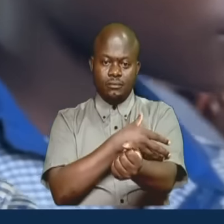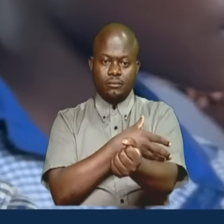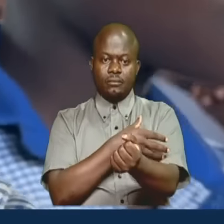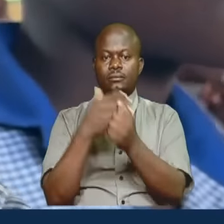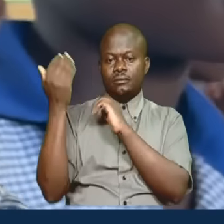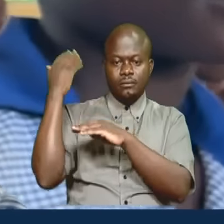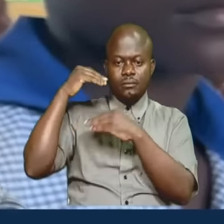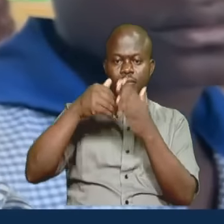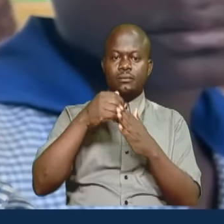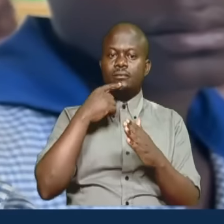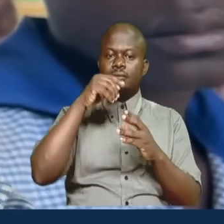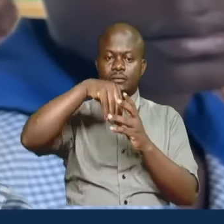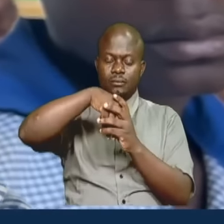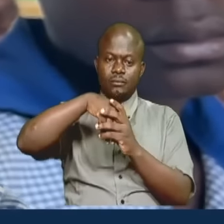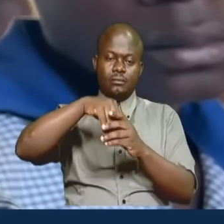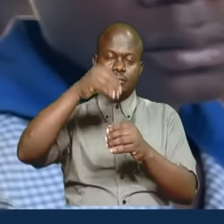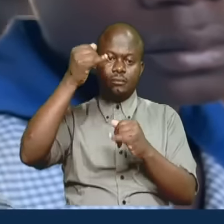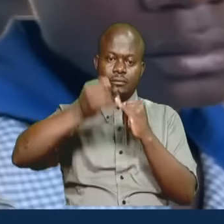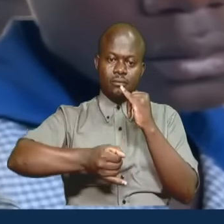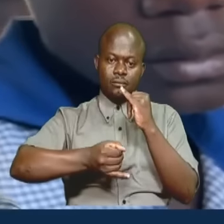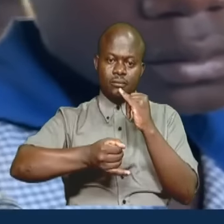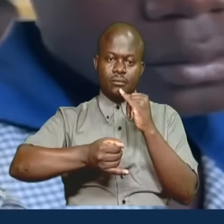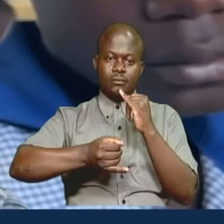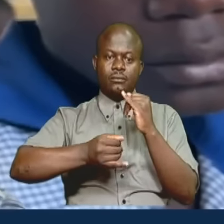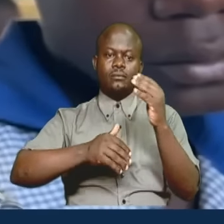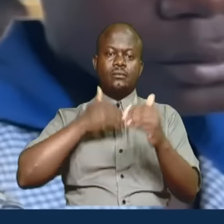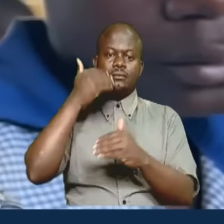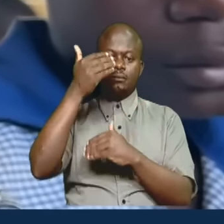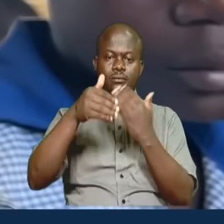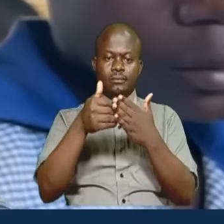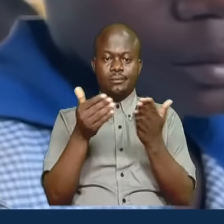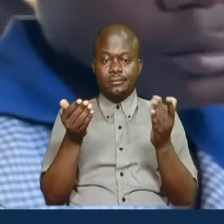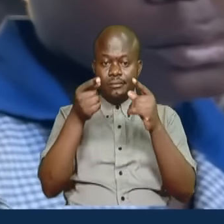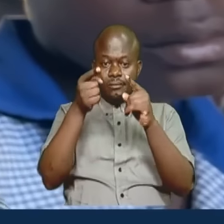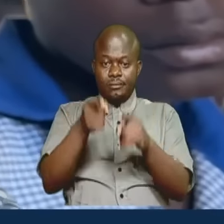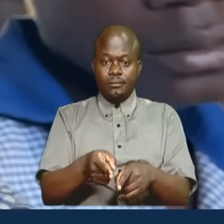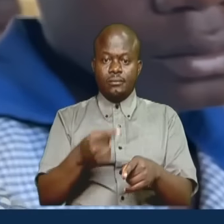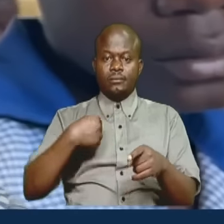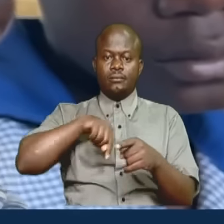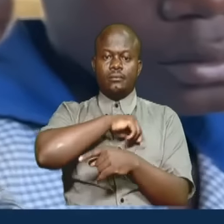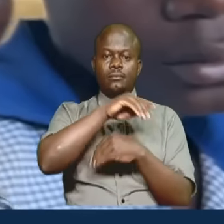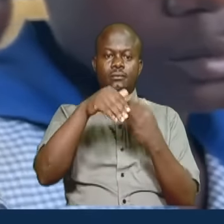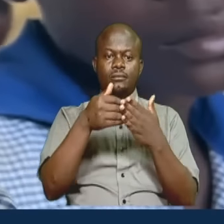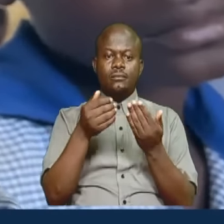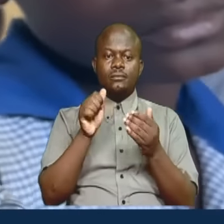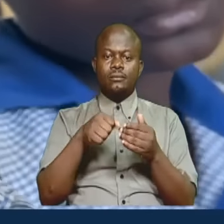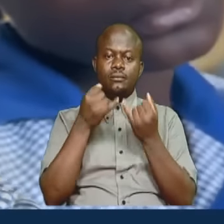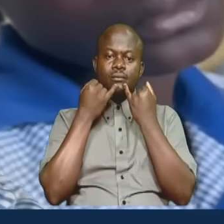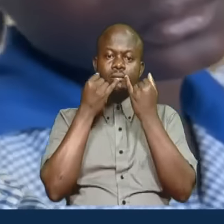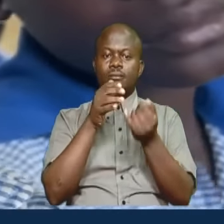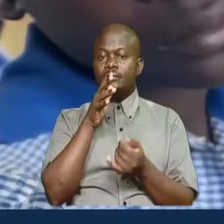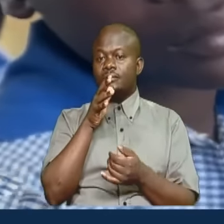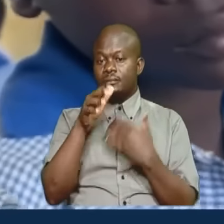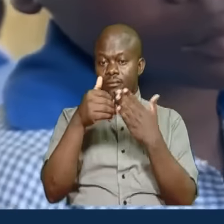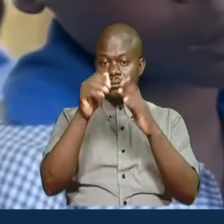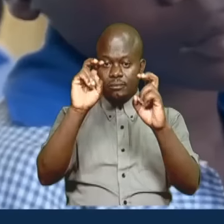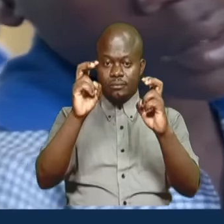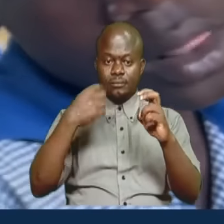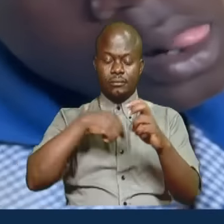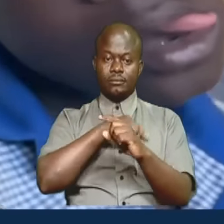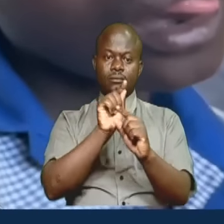nahoraga nza mu myanya ya nyuma ije nkajya mbasha kubwira mama ko nagiye